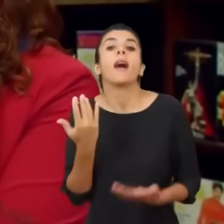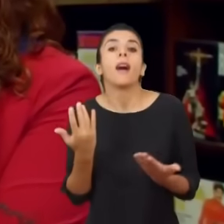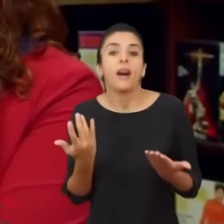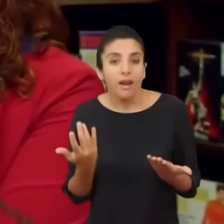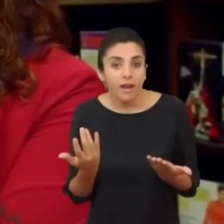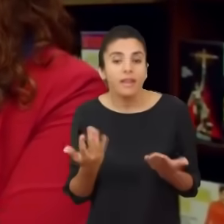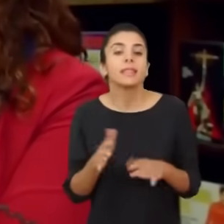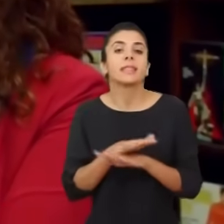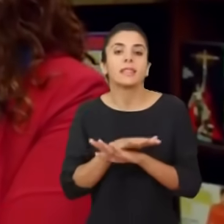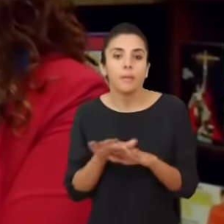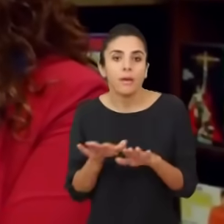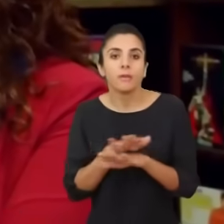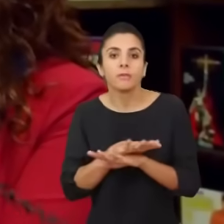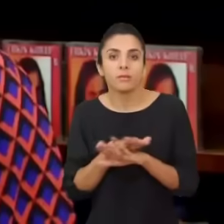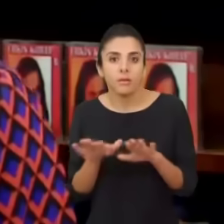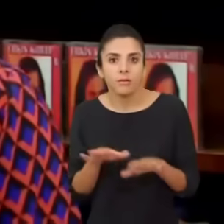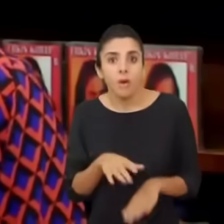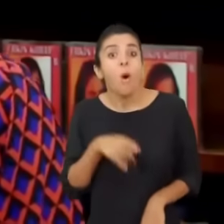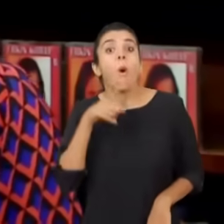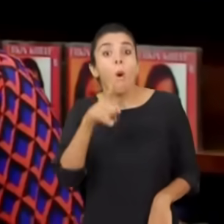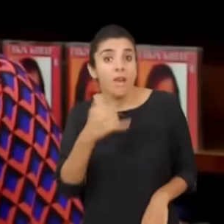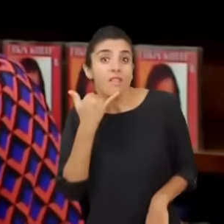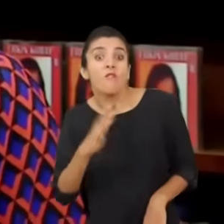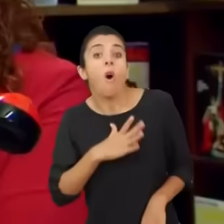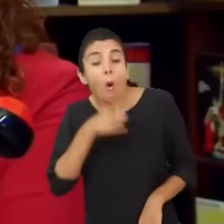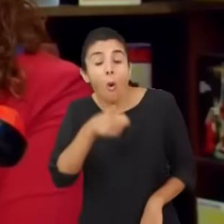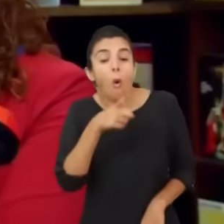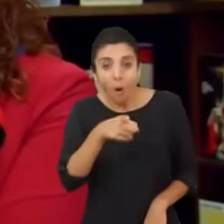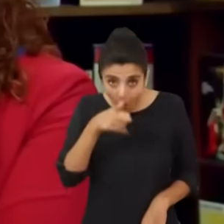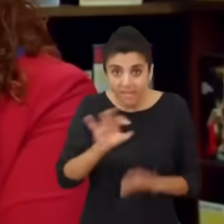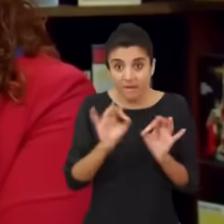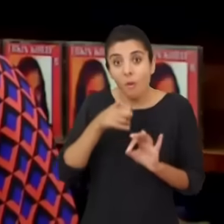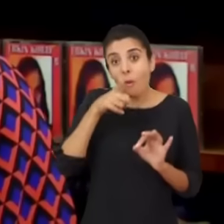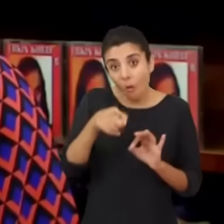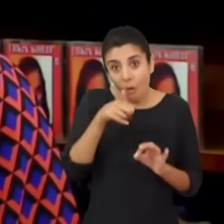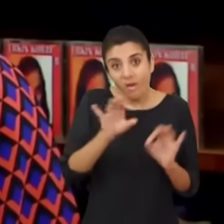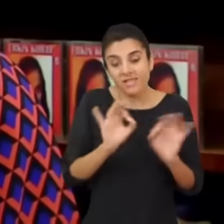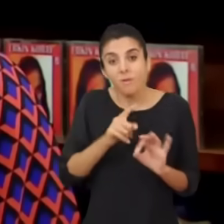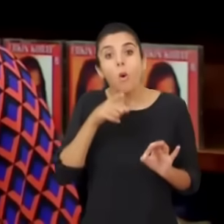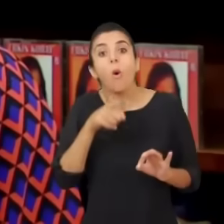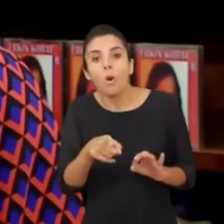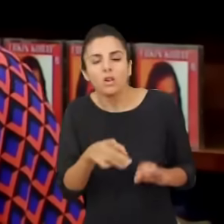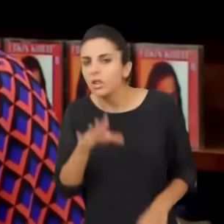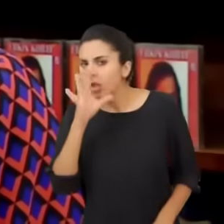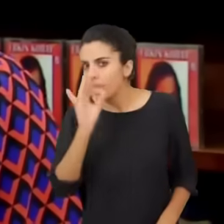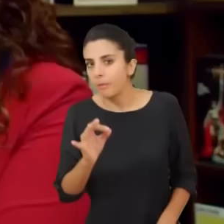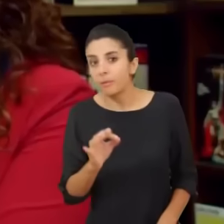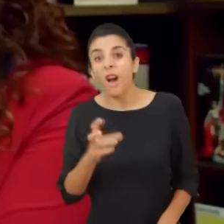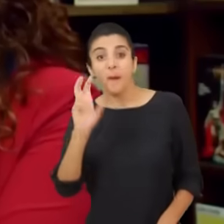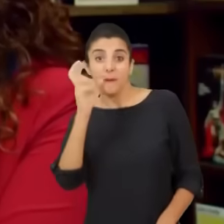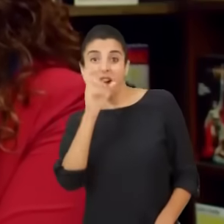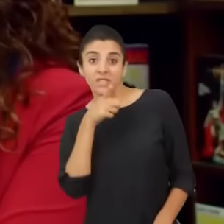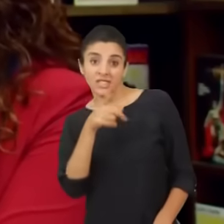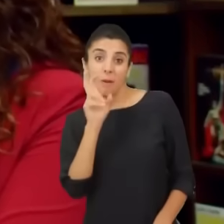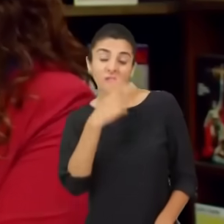ya, tamam. O arıyor. O arıyor işte, o arıyor. O arıyor. Kim? Mavişi.